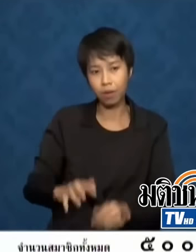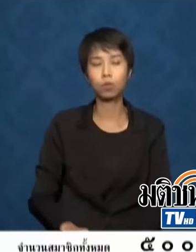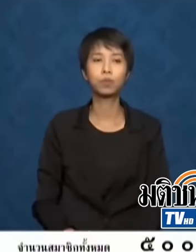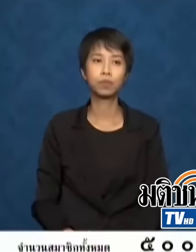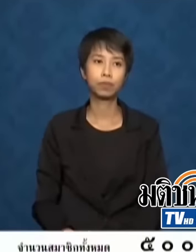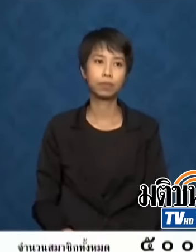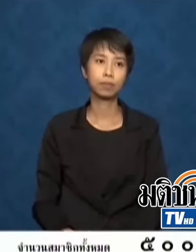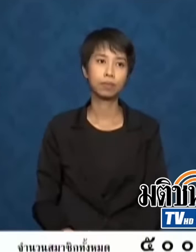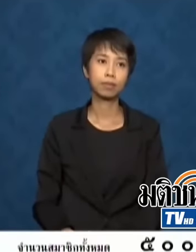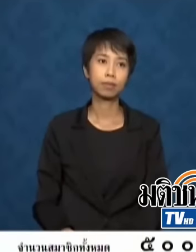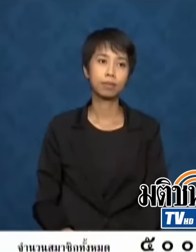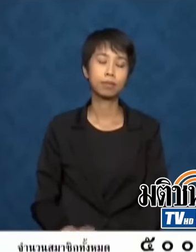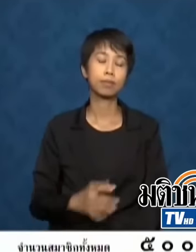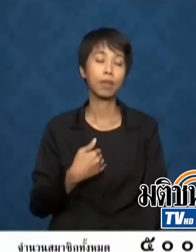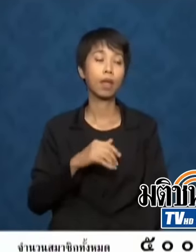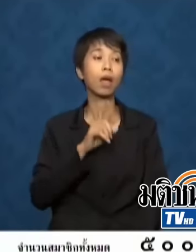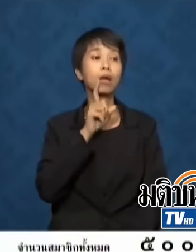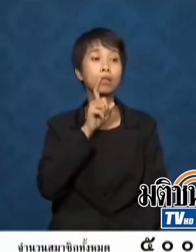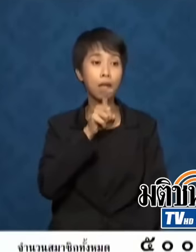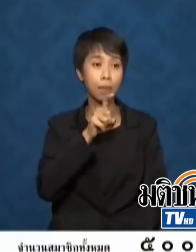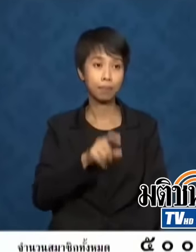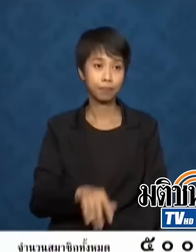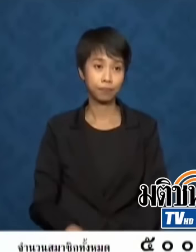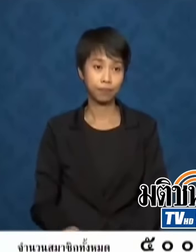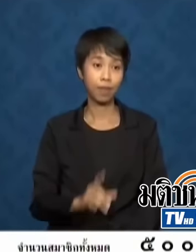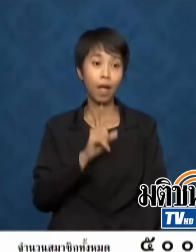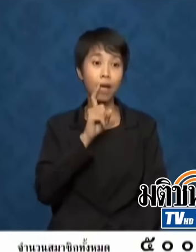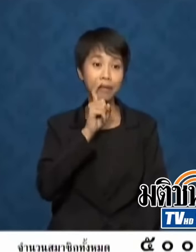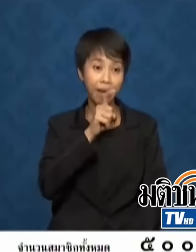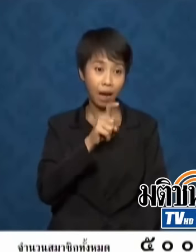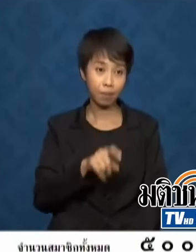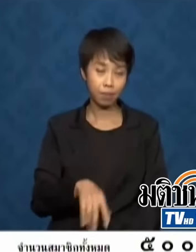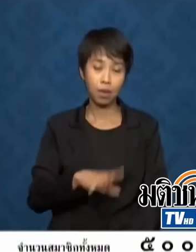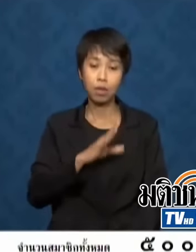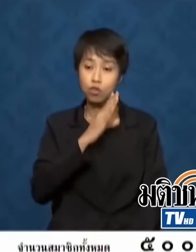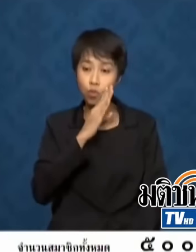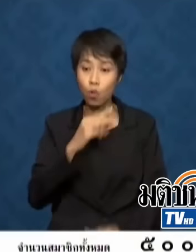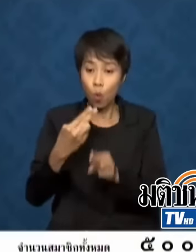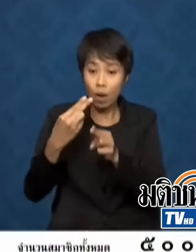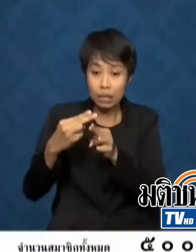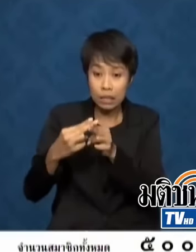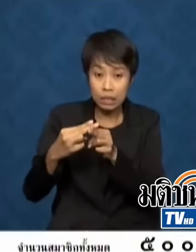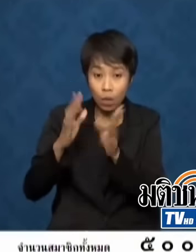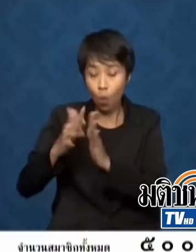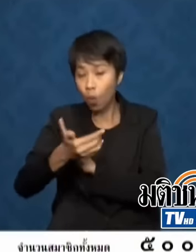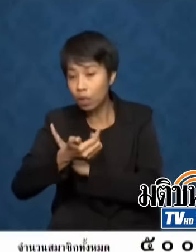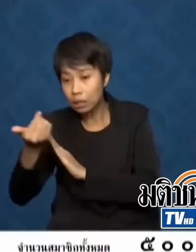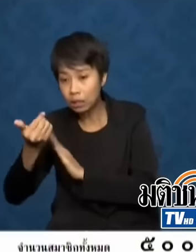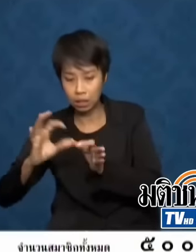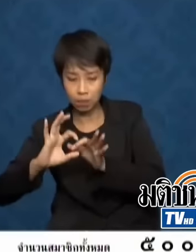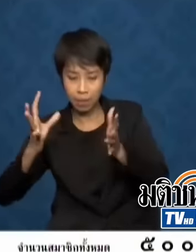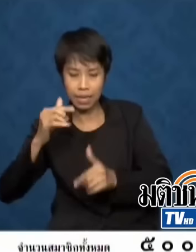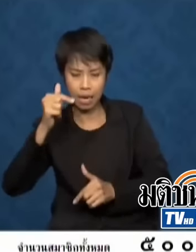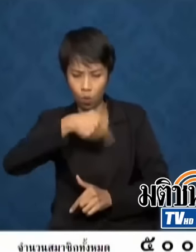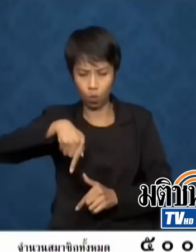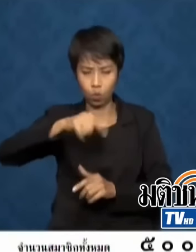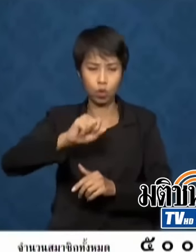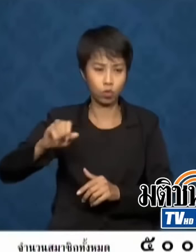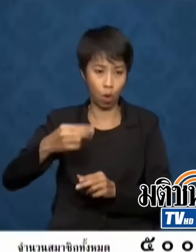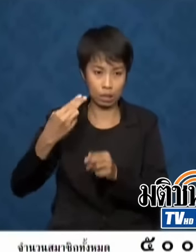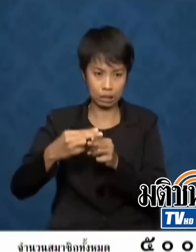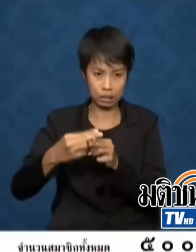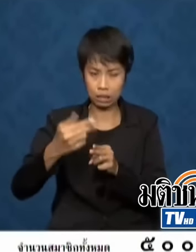ท่านประธานครับ ครับ มีคนรับประกันให้ผมได้ไหมว่าจะไม่มีการเอ่ยชื่อบุคคลภายนอกตามกระทู้นี้ครับตามที่อยู่ทุกคนใน